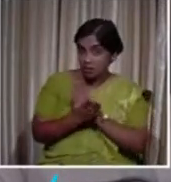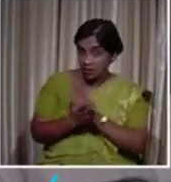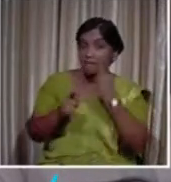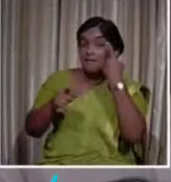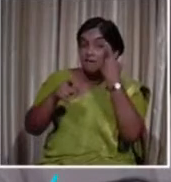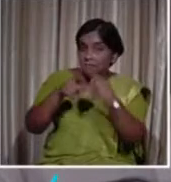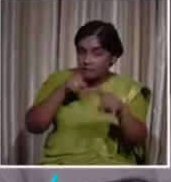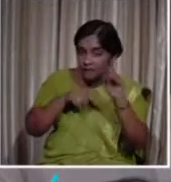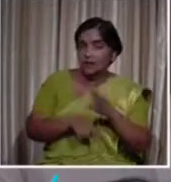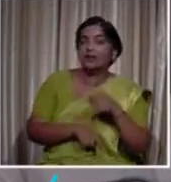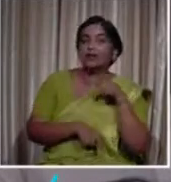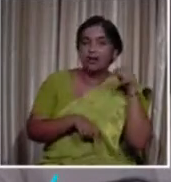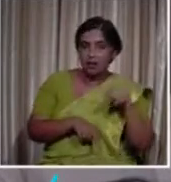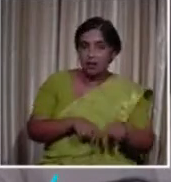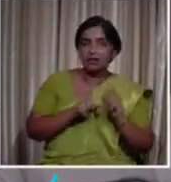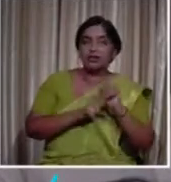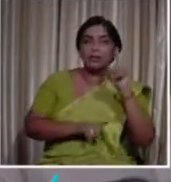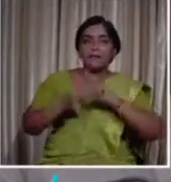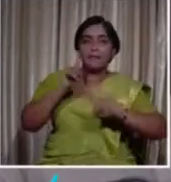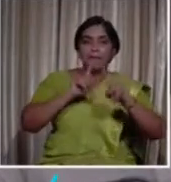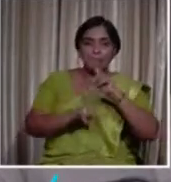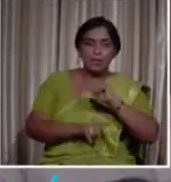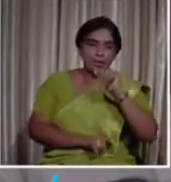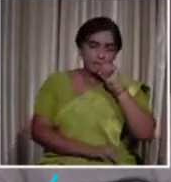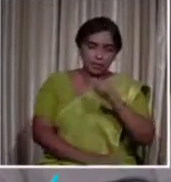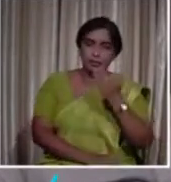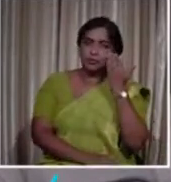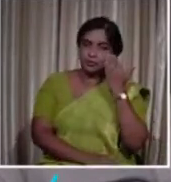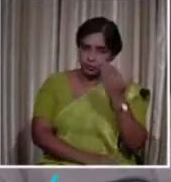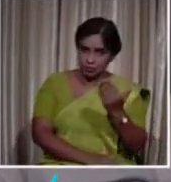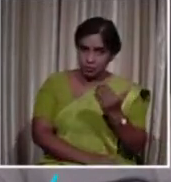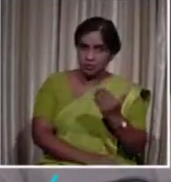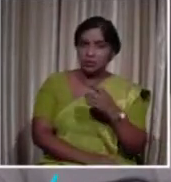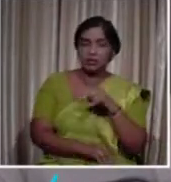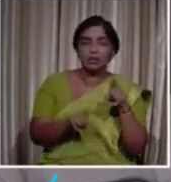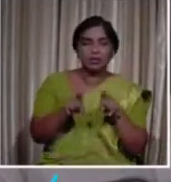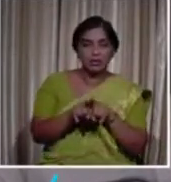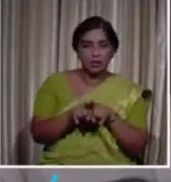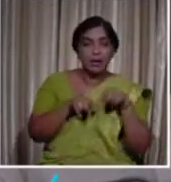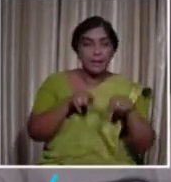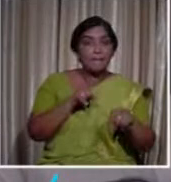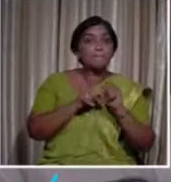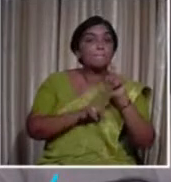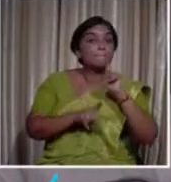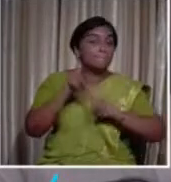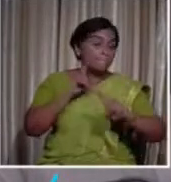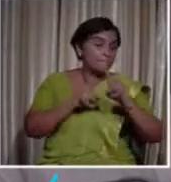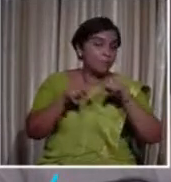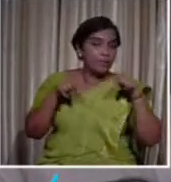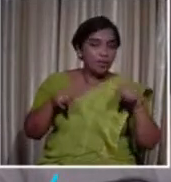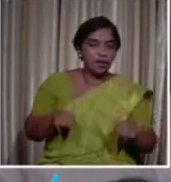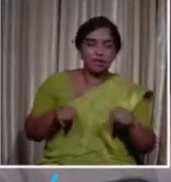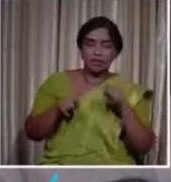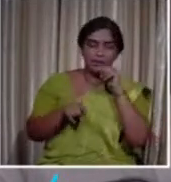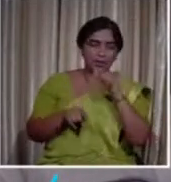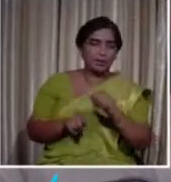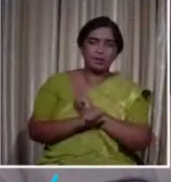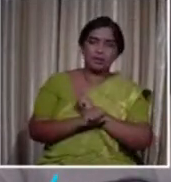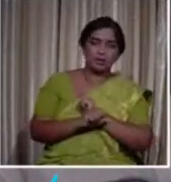वितरई कियनेक अद मे पार्लिमेंतुव सहतिक करा ए कियान्ने मे पार्लिमेंतुवे एहेम देयक्